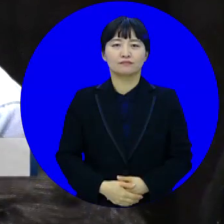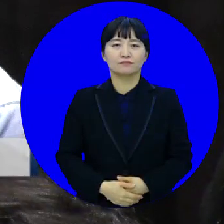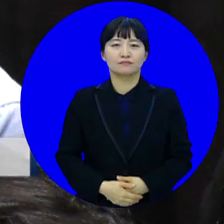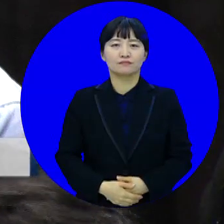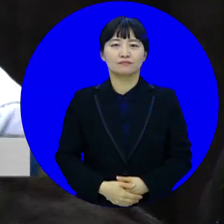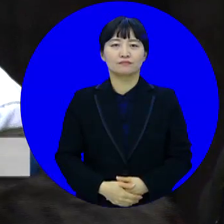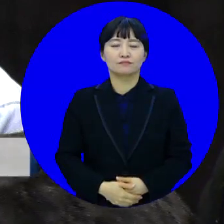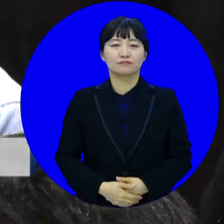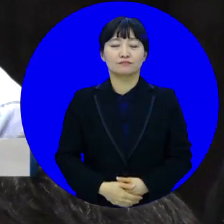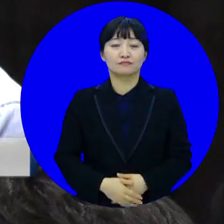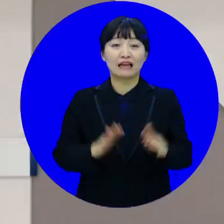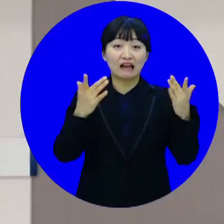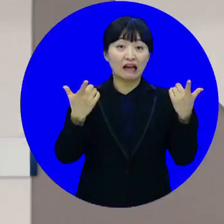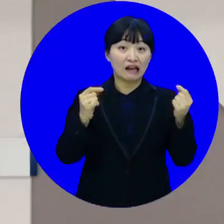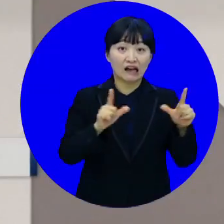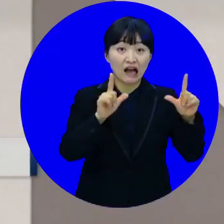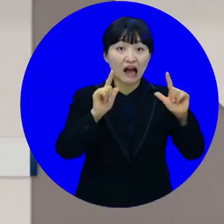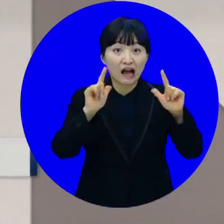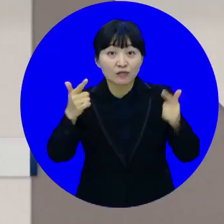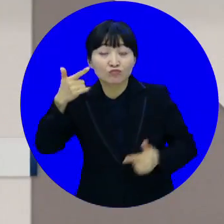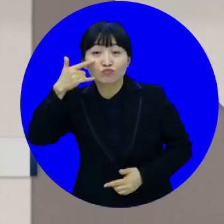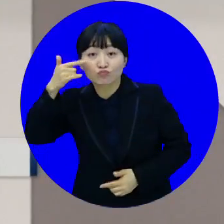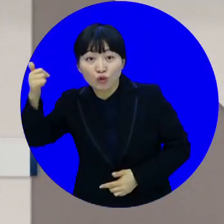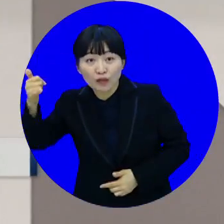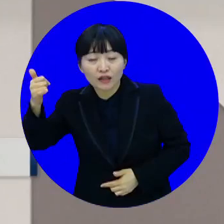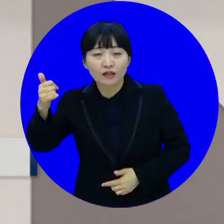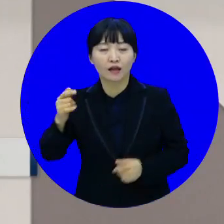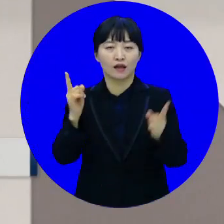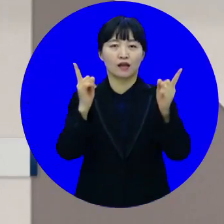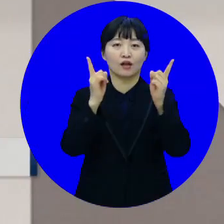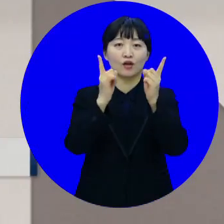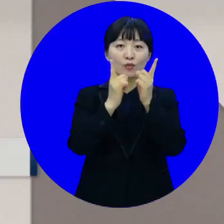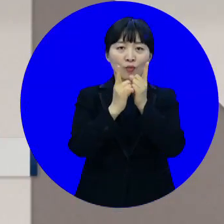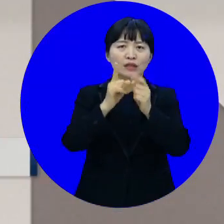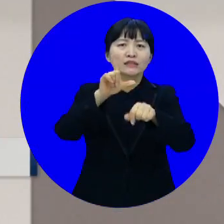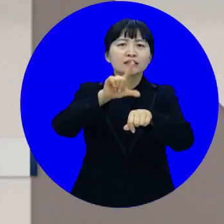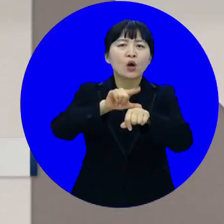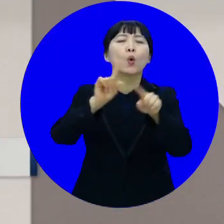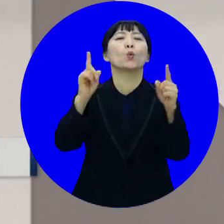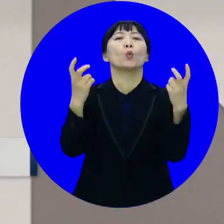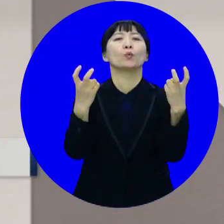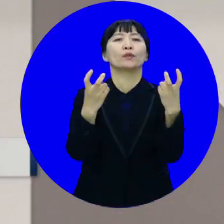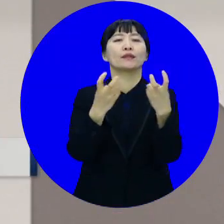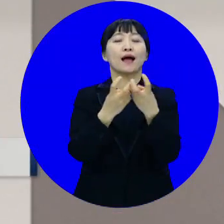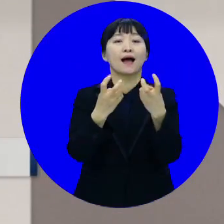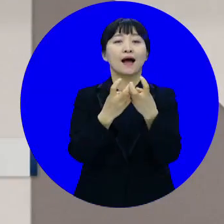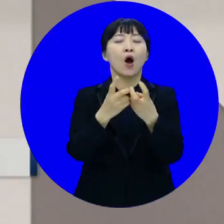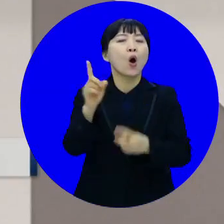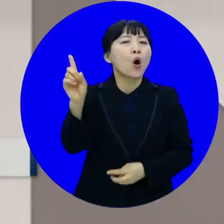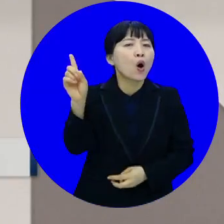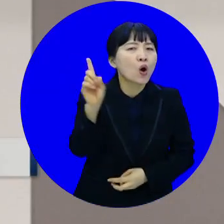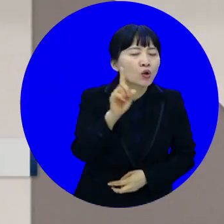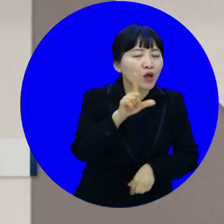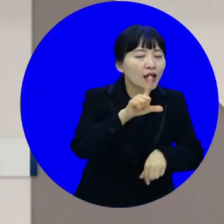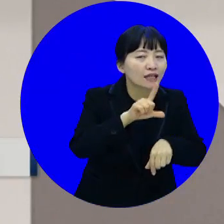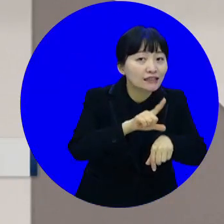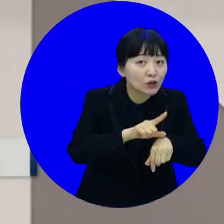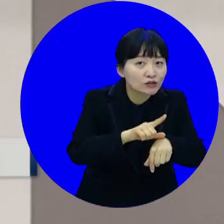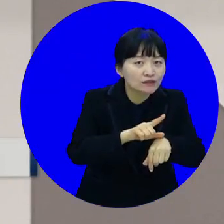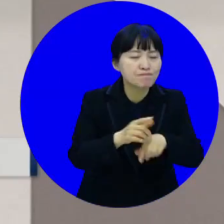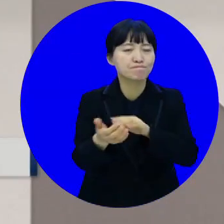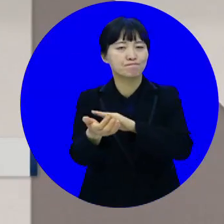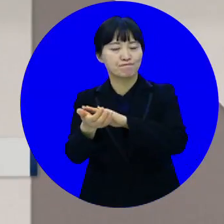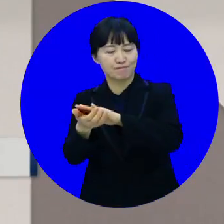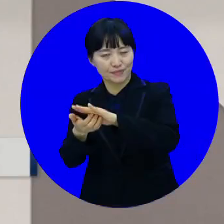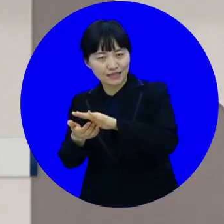있습니다. 아이와 거주하고 있지 않는 부모인 경우에는 면접 교섭에 대해서 어떻게 시간을 나눌지, 어떤 시간을